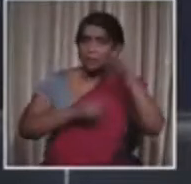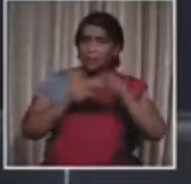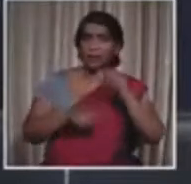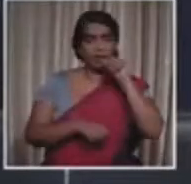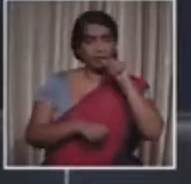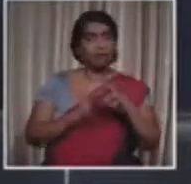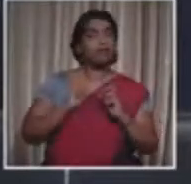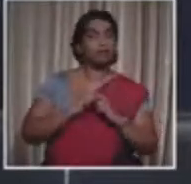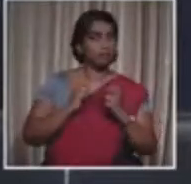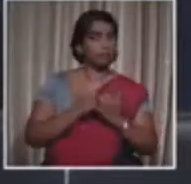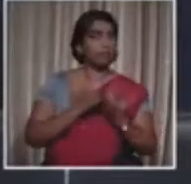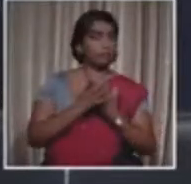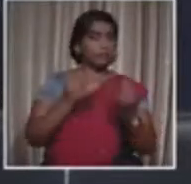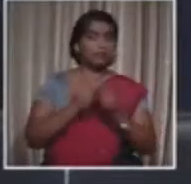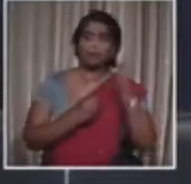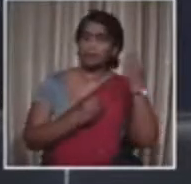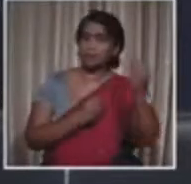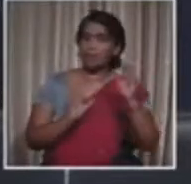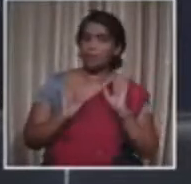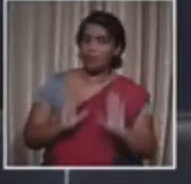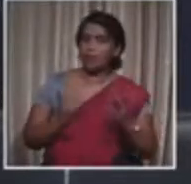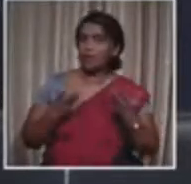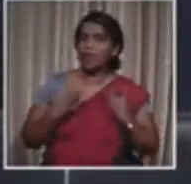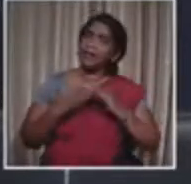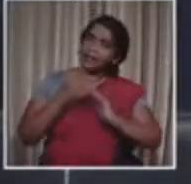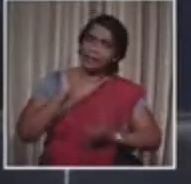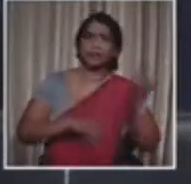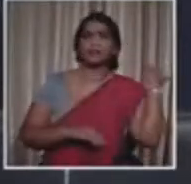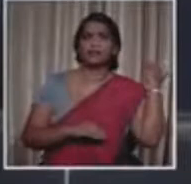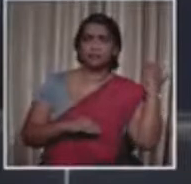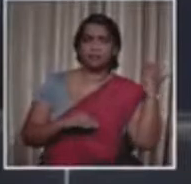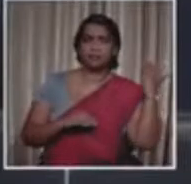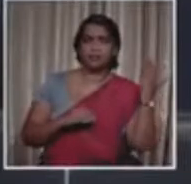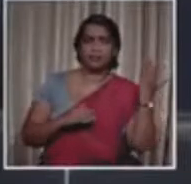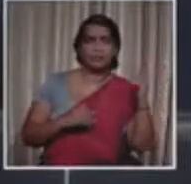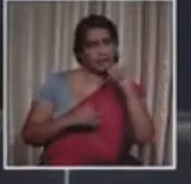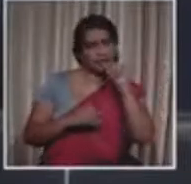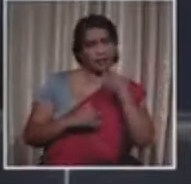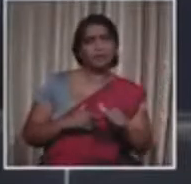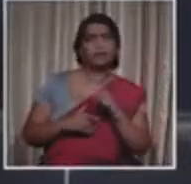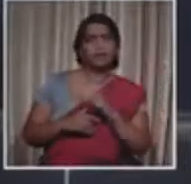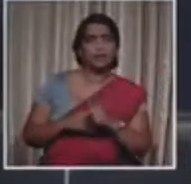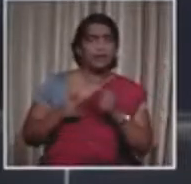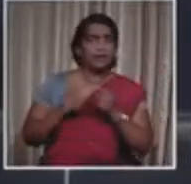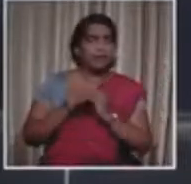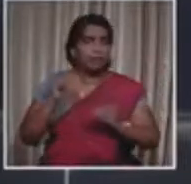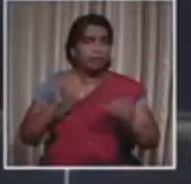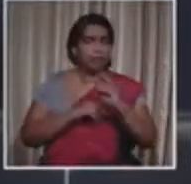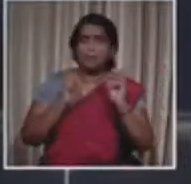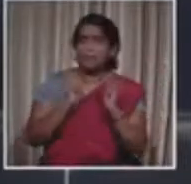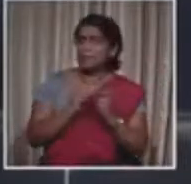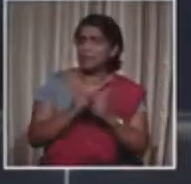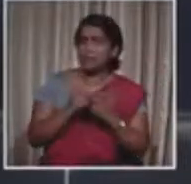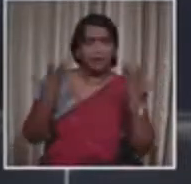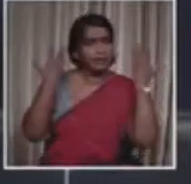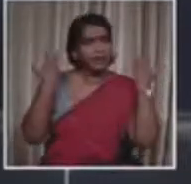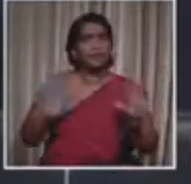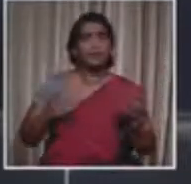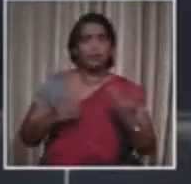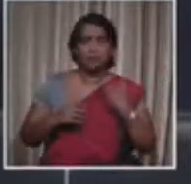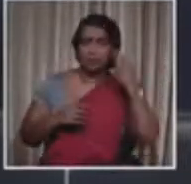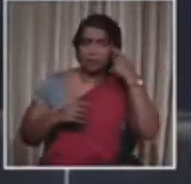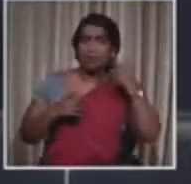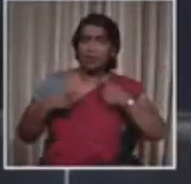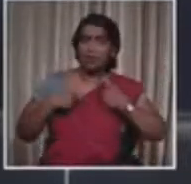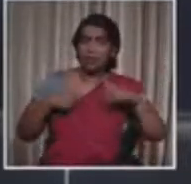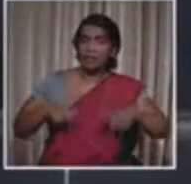හරි විසඳුමක් දෙන්න ඕනේ. නැත්තම් අපි ගෙදර යන්න ඕනේ. ඒකයි තියෙන්නේ. විකල්ප ඔක්කොම ඉවරයි දැන්. මම හිතන්නේ අපි